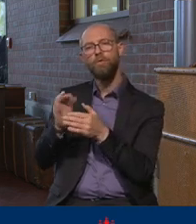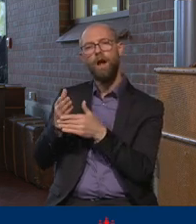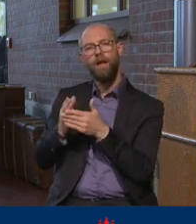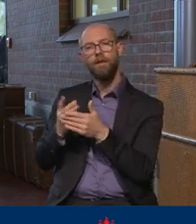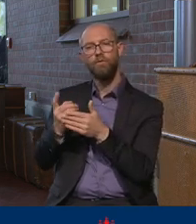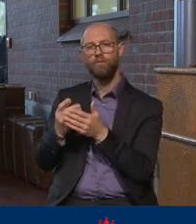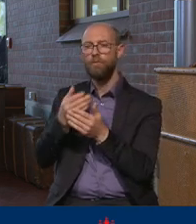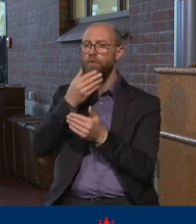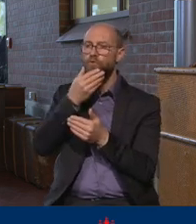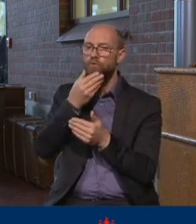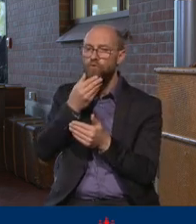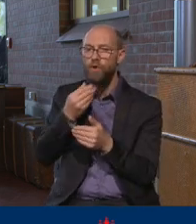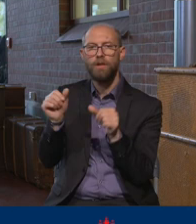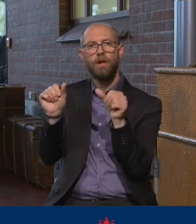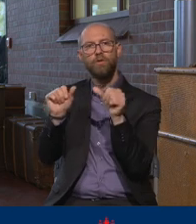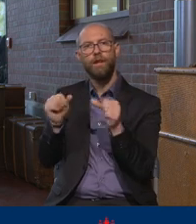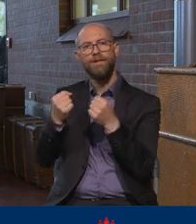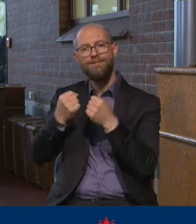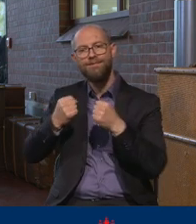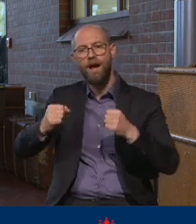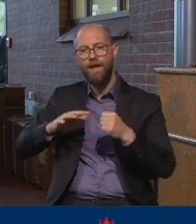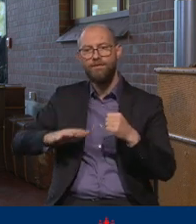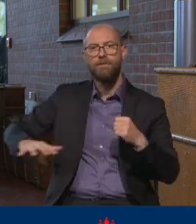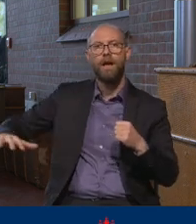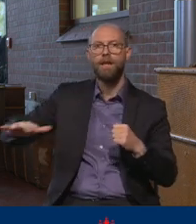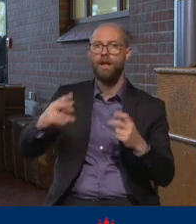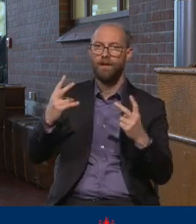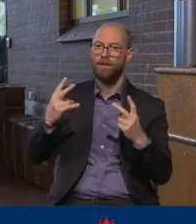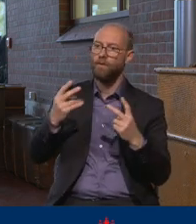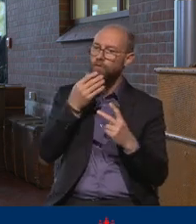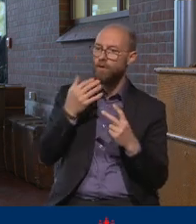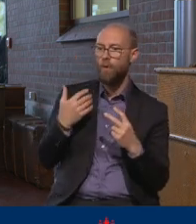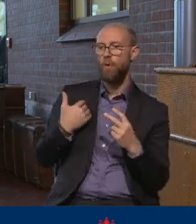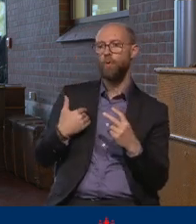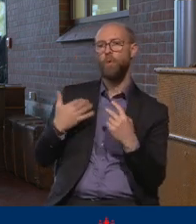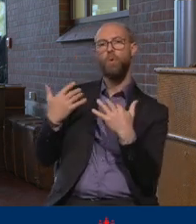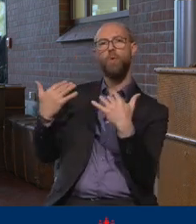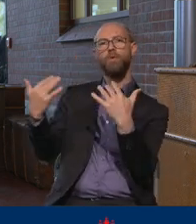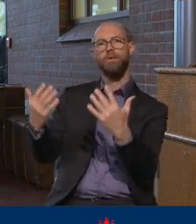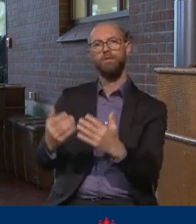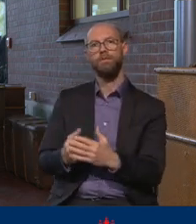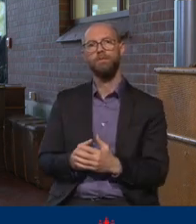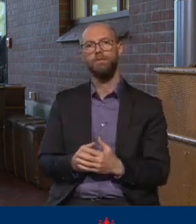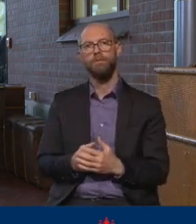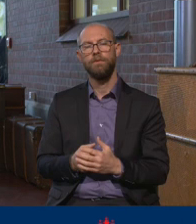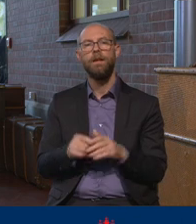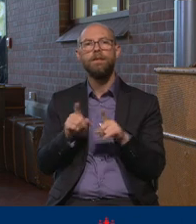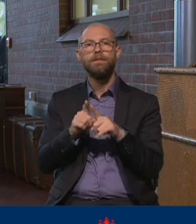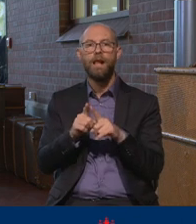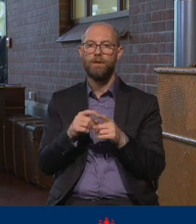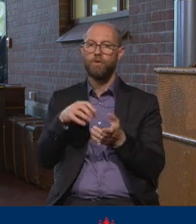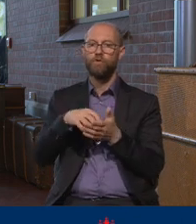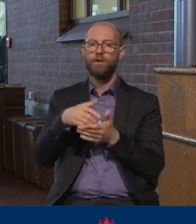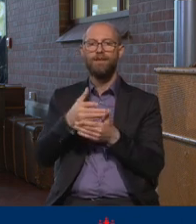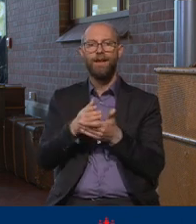von schön gestalteten freiflächen die grünen sind und alters gilt auch für den stadteingang rund um die